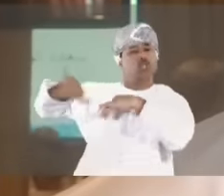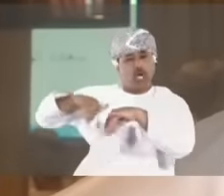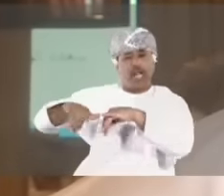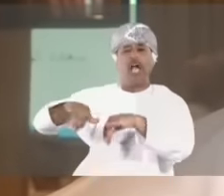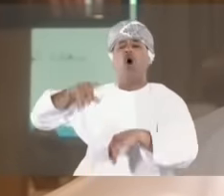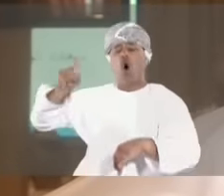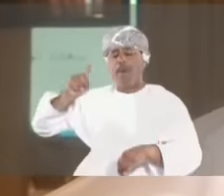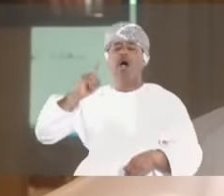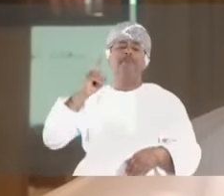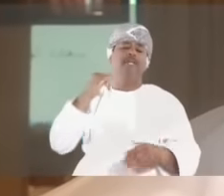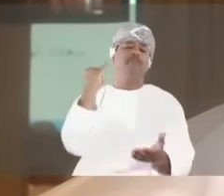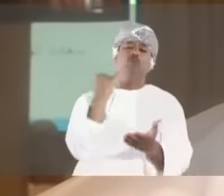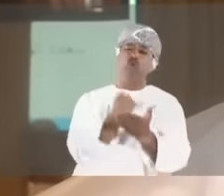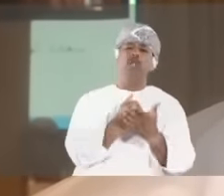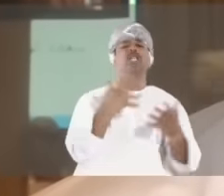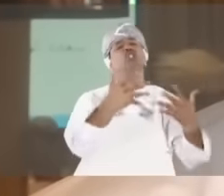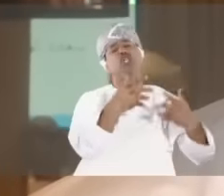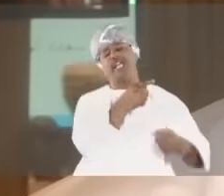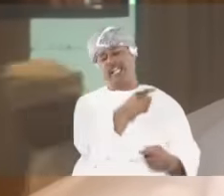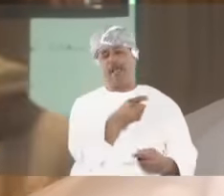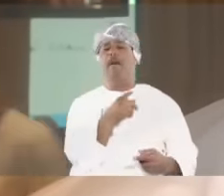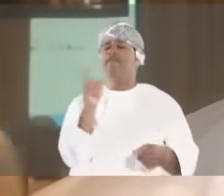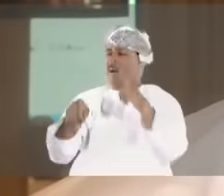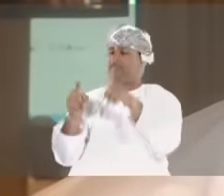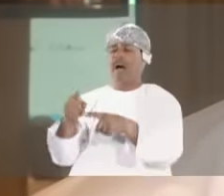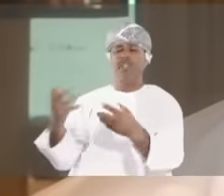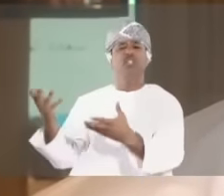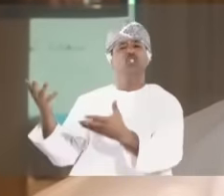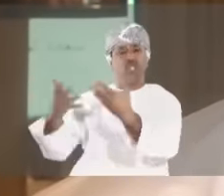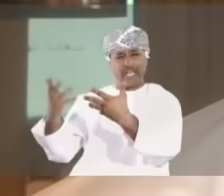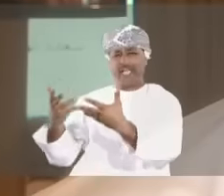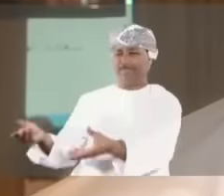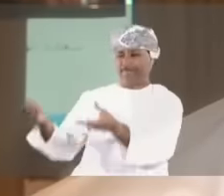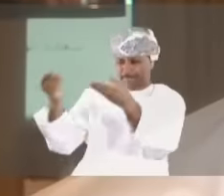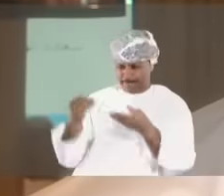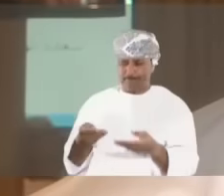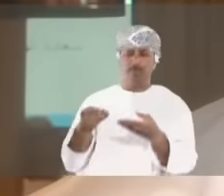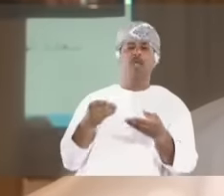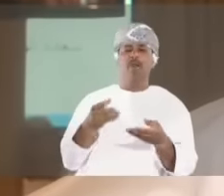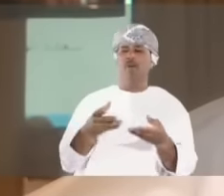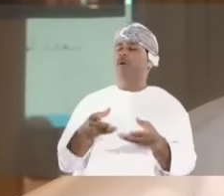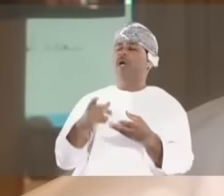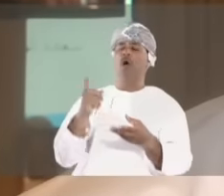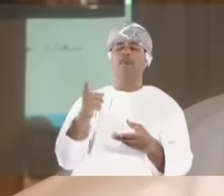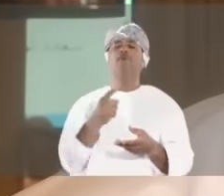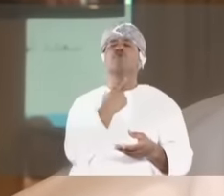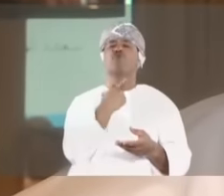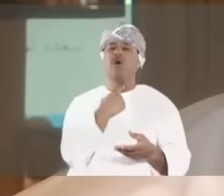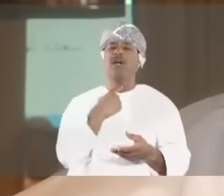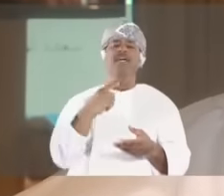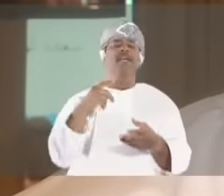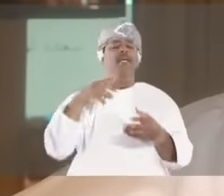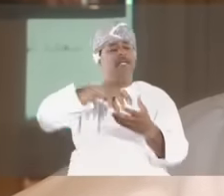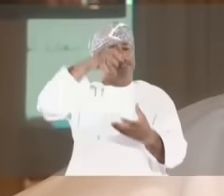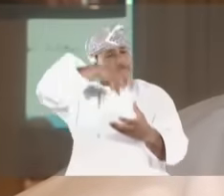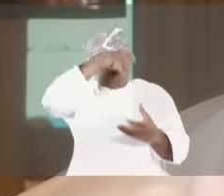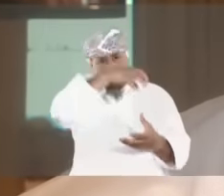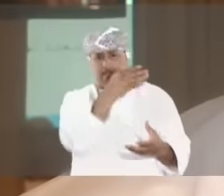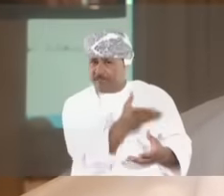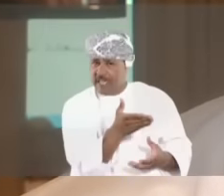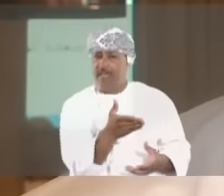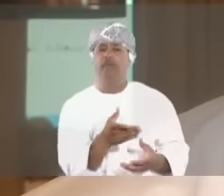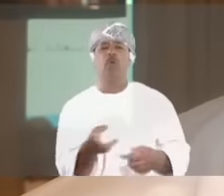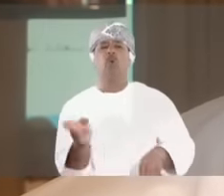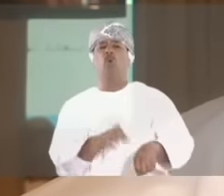قبل الشركة. هناك بعض الشركات تقدمت لتوفير بعض المرافق والبنية التحتية، وأيضا